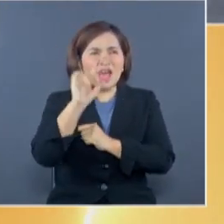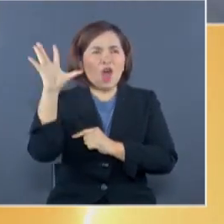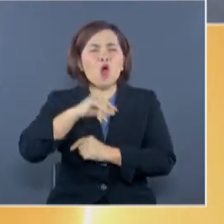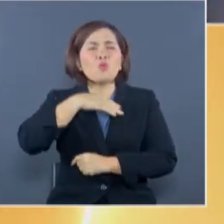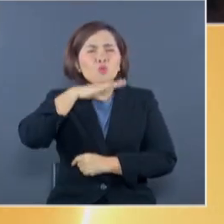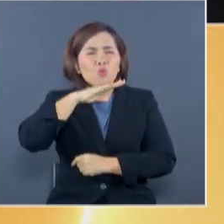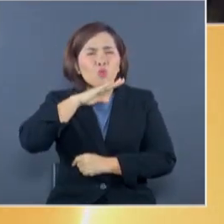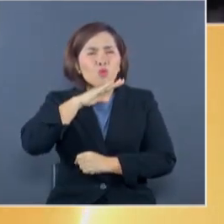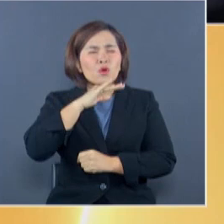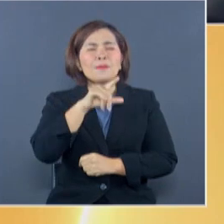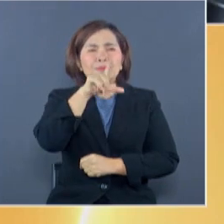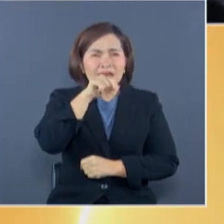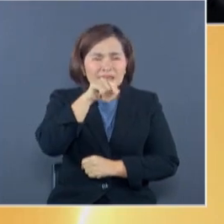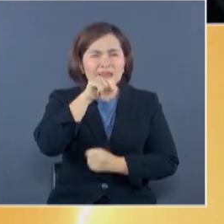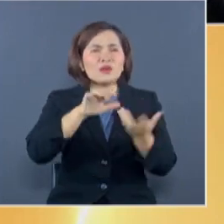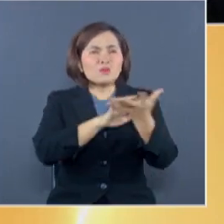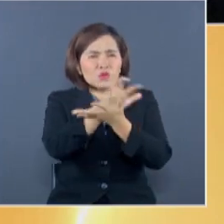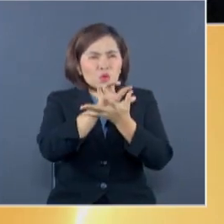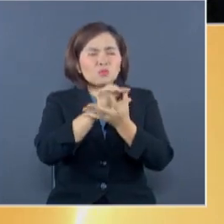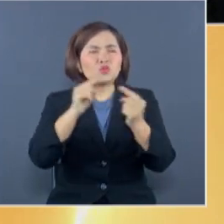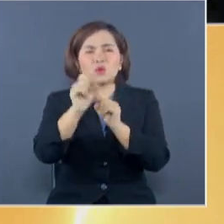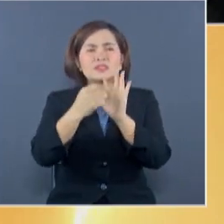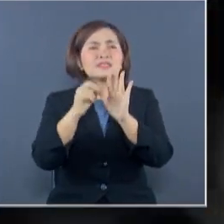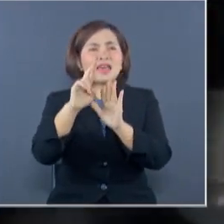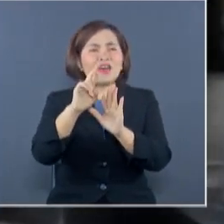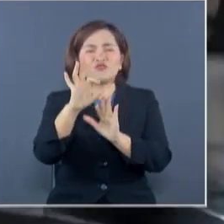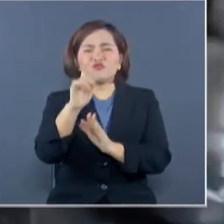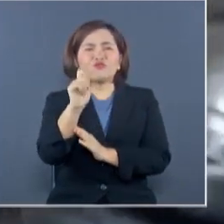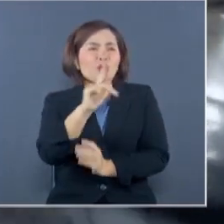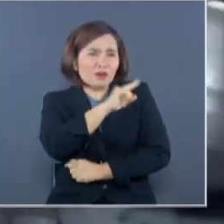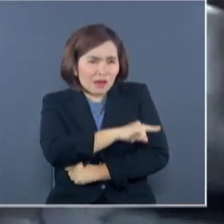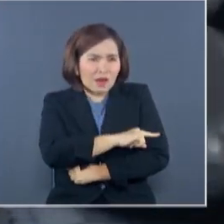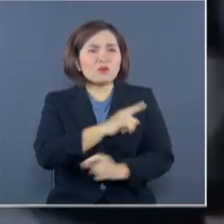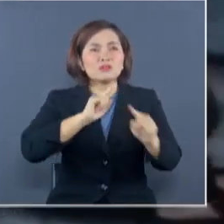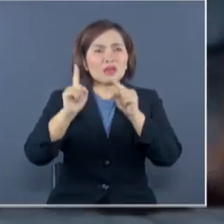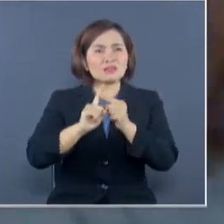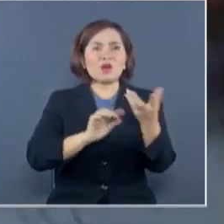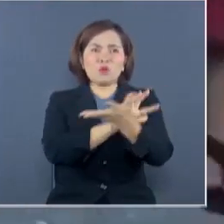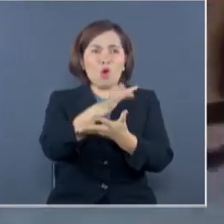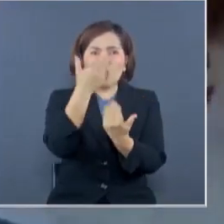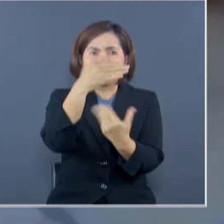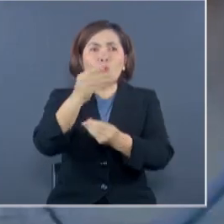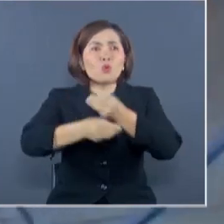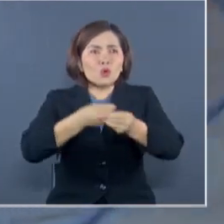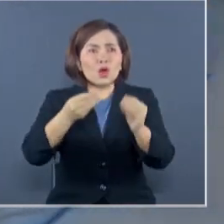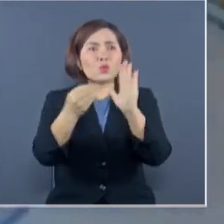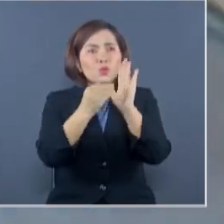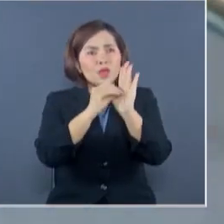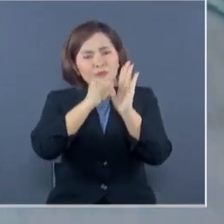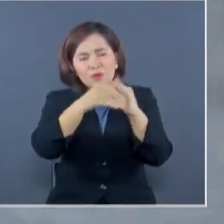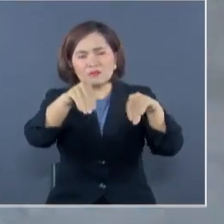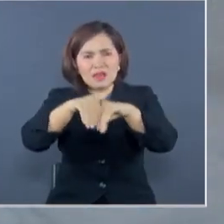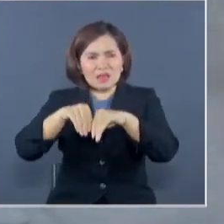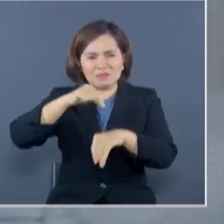ศษหมูผสมกับเนื้อไก่แล้วก็ผสมสารฟอกขาวแล้วก็วัตถุกันเสียส่งขายฮะทั่วกรุงเทพและปริมณฑลเลย